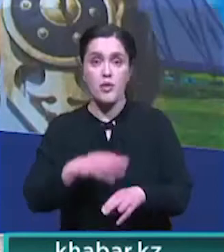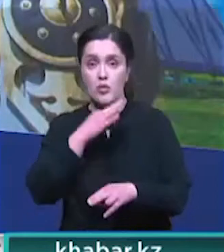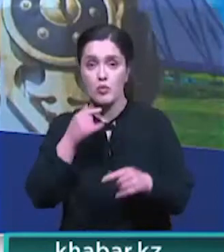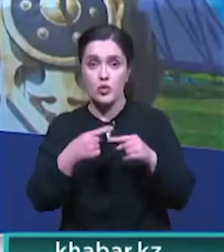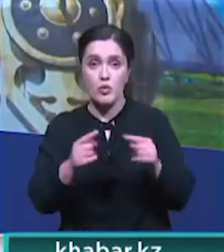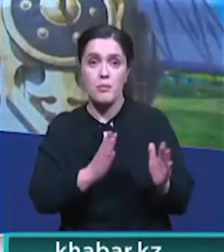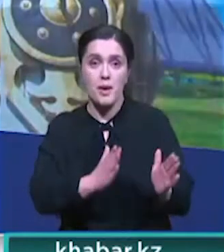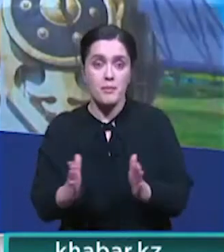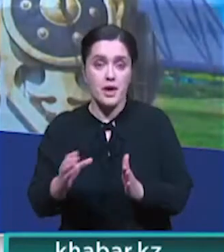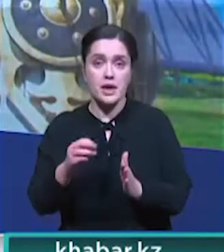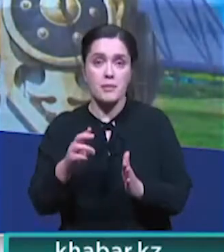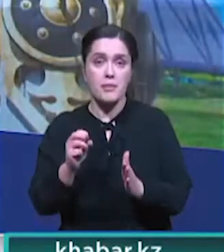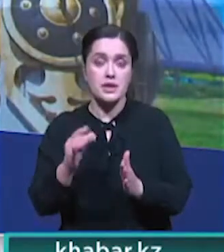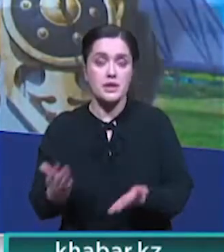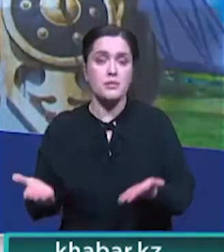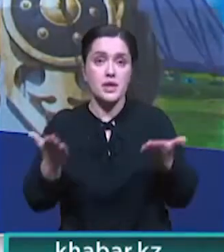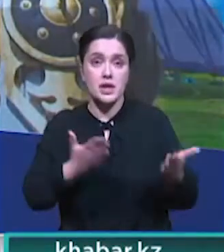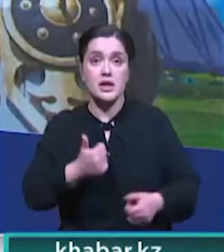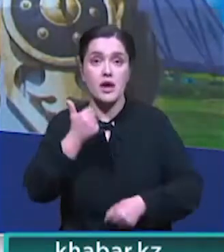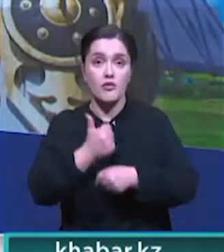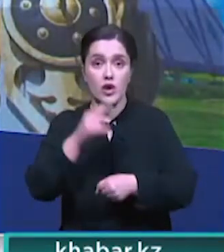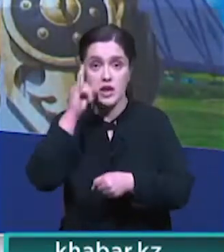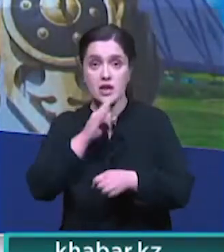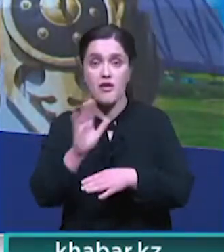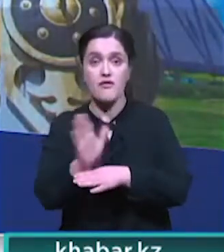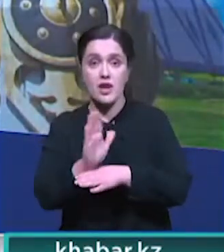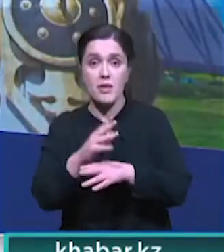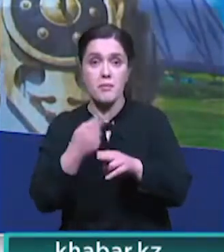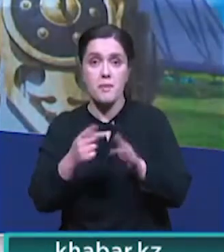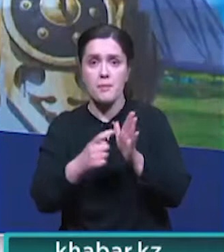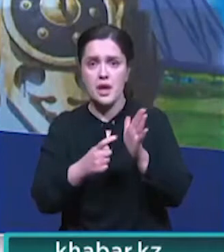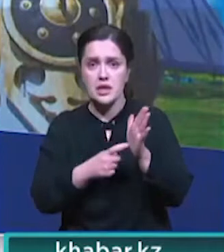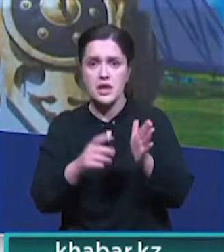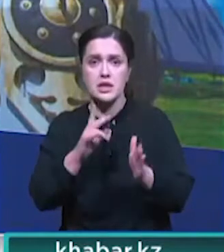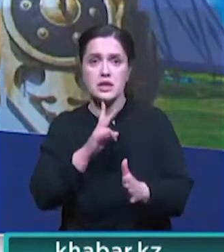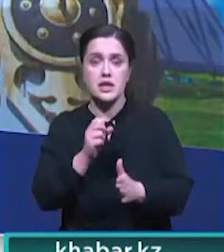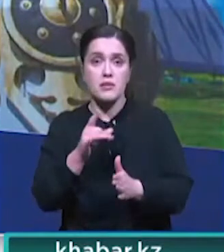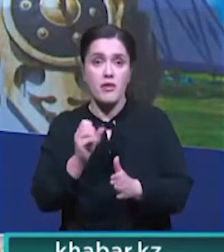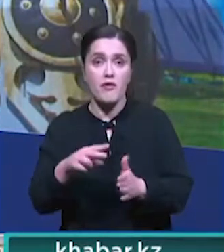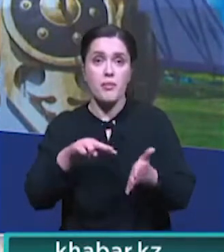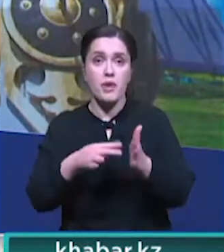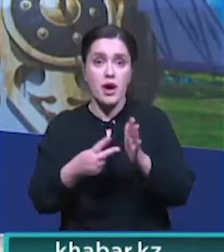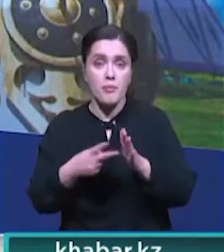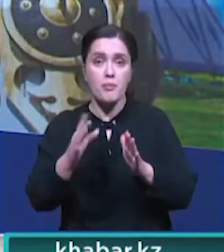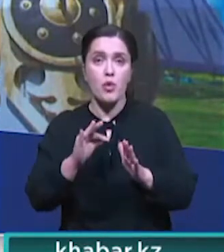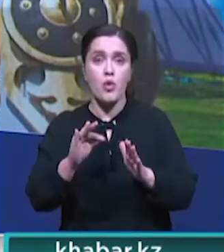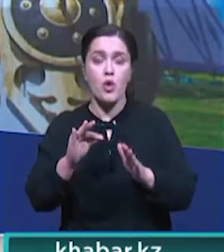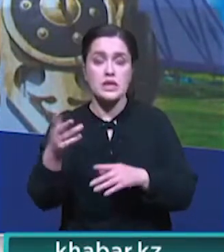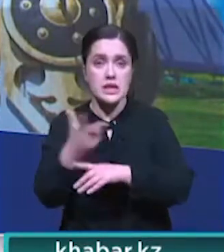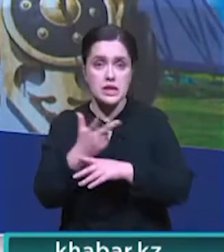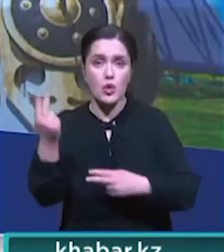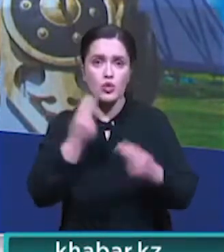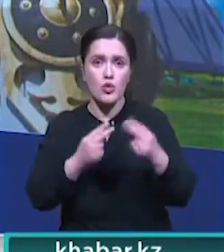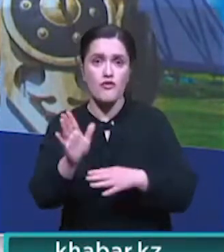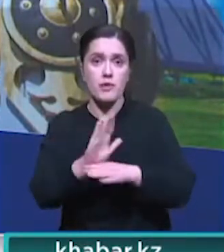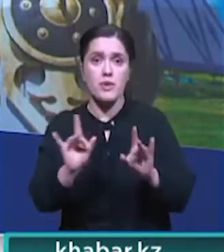иль bass принял главу казах фильм акан сатаев поделился с нурсултаном назарбаевым планами по созданию художественных фильмов и рассказал о том какая